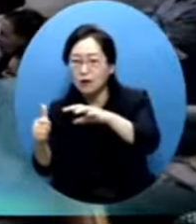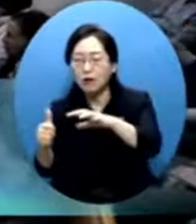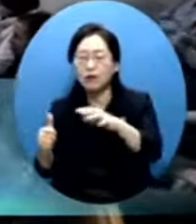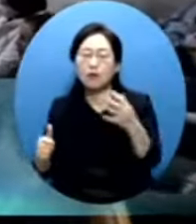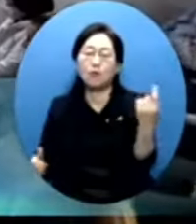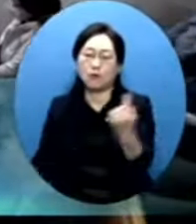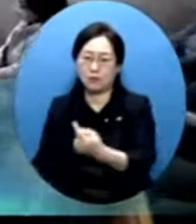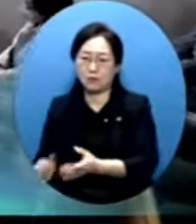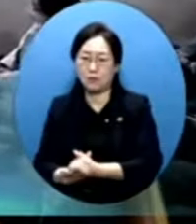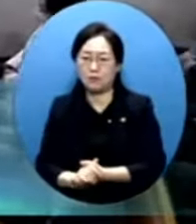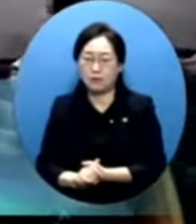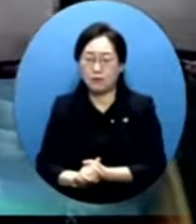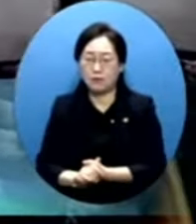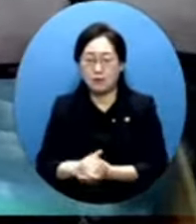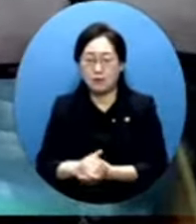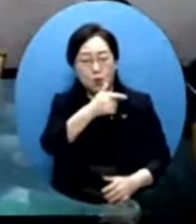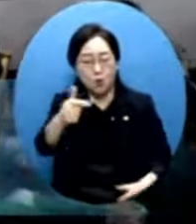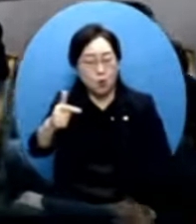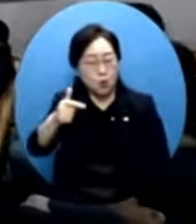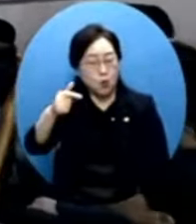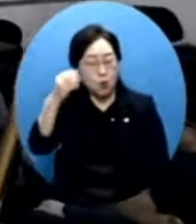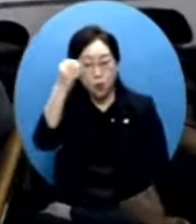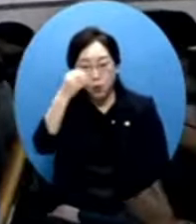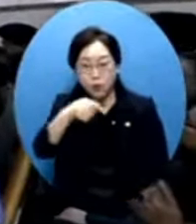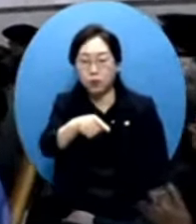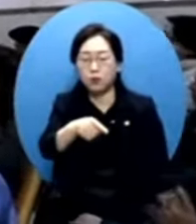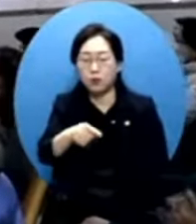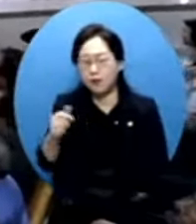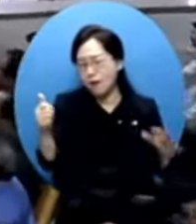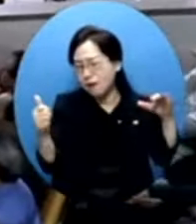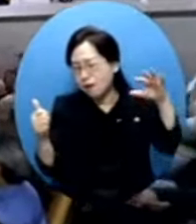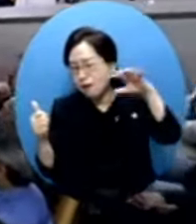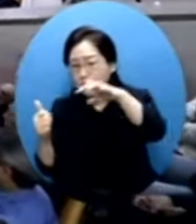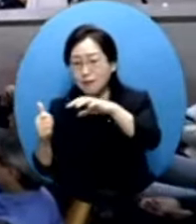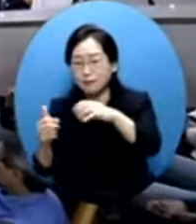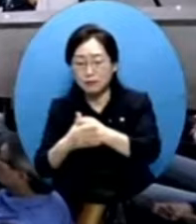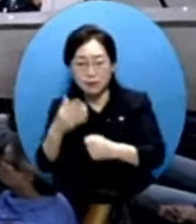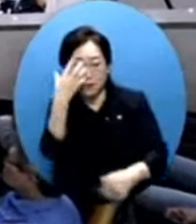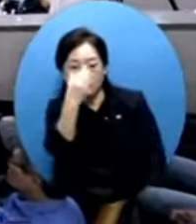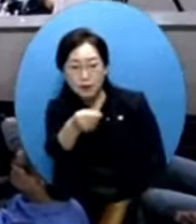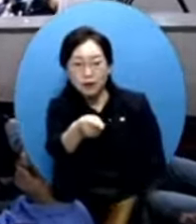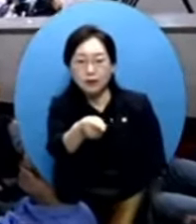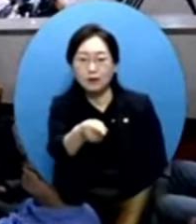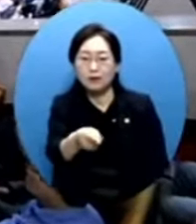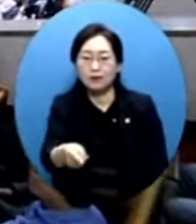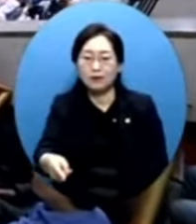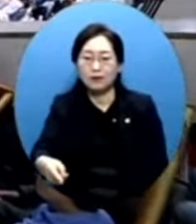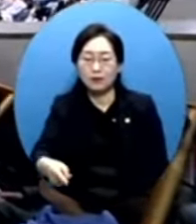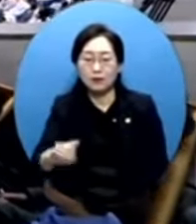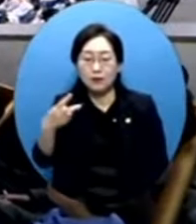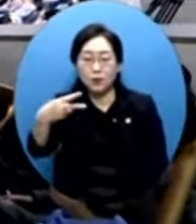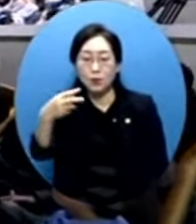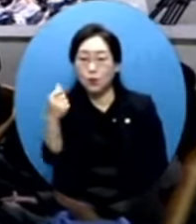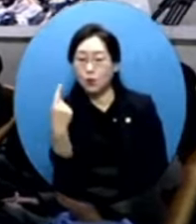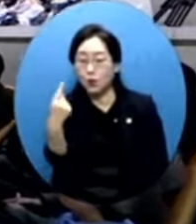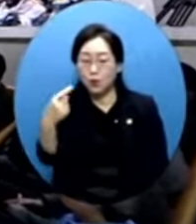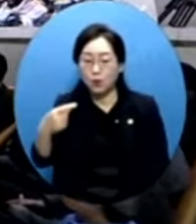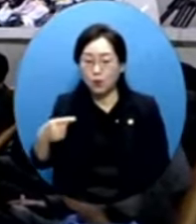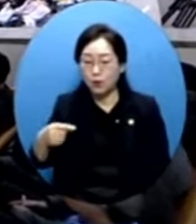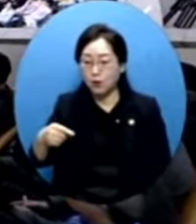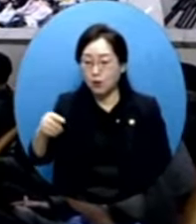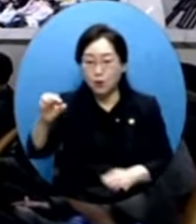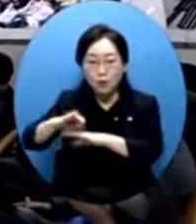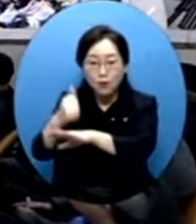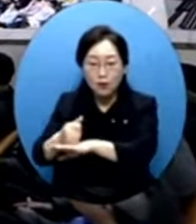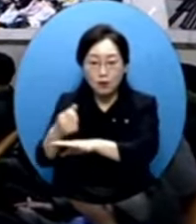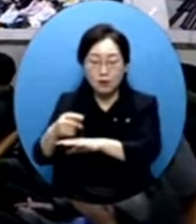연합군이 유다 왕국을 공격하게 몰려오자 그 모습을 보고 여사 왕과 모든 유다 백성이